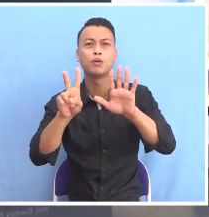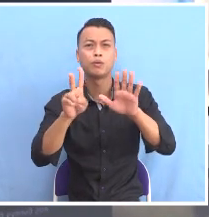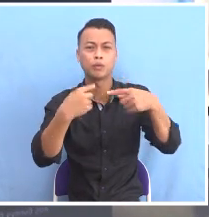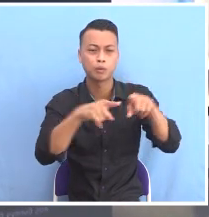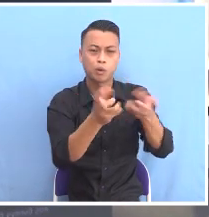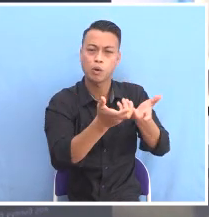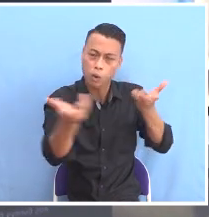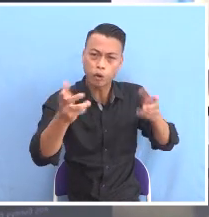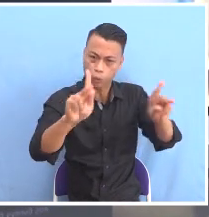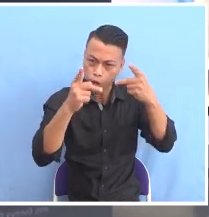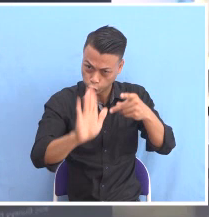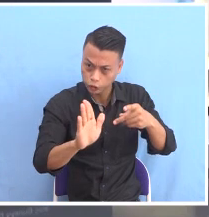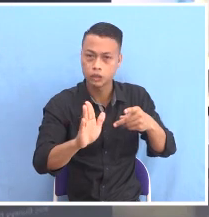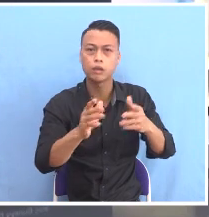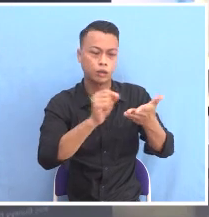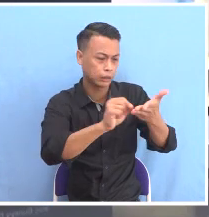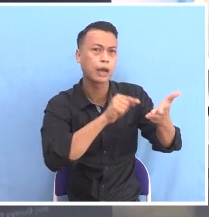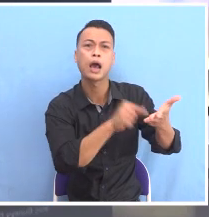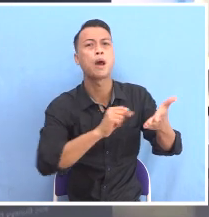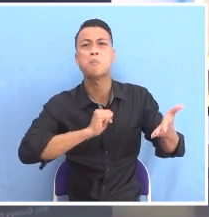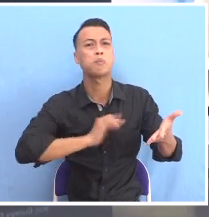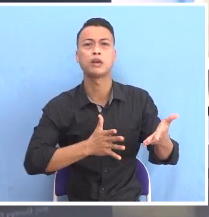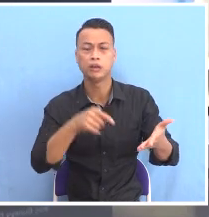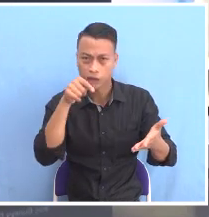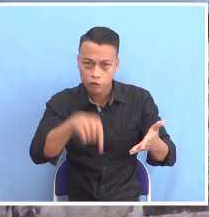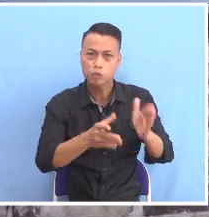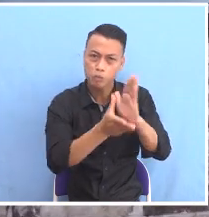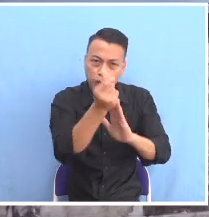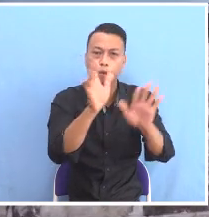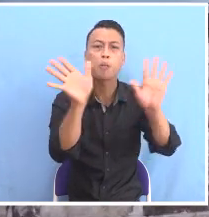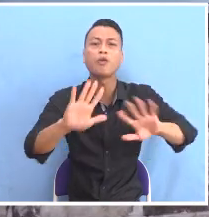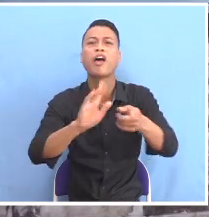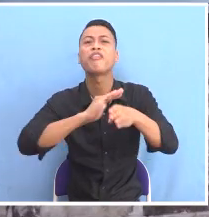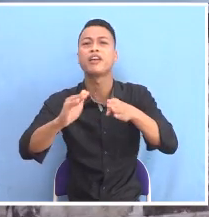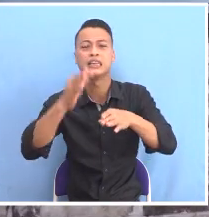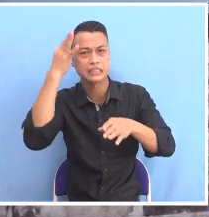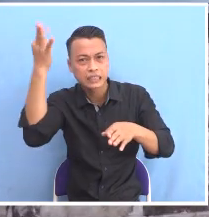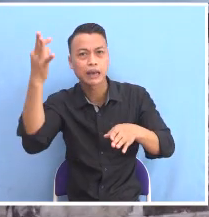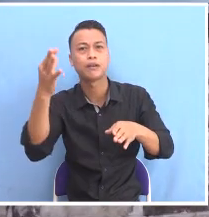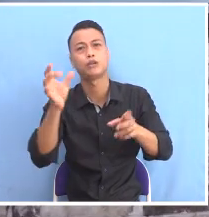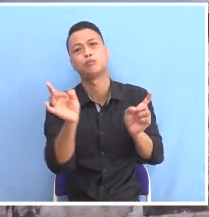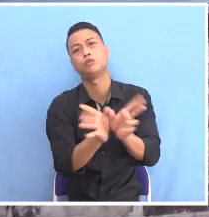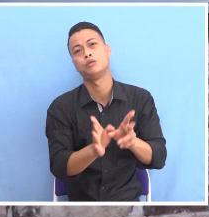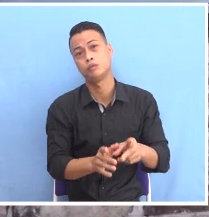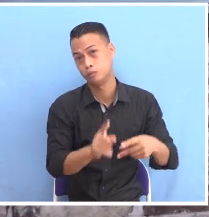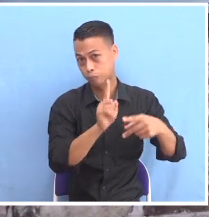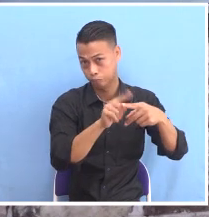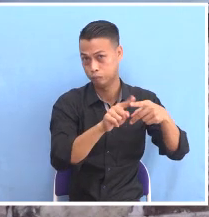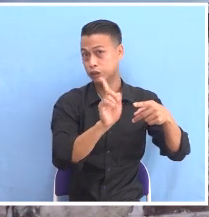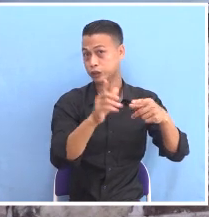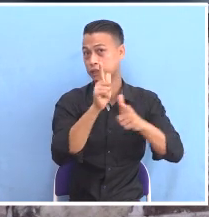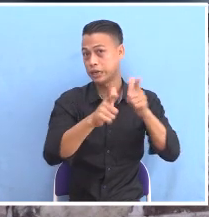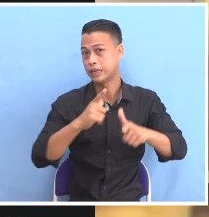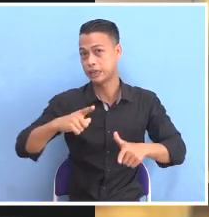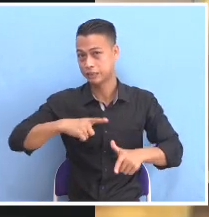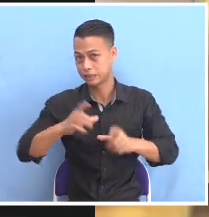ဒီအခြေခံဘောမှာဒီနေ့အခြေအနေနဲ့ကန့်ညီတဲ့ပြည်အောင်စုပုံစံဘက်ကစဉ်းစားမယ်ဆိုတဲ့နိုင်ငံရေးကစဉ်းစားတယ်ဒုတိယအချက်ကွဲလွဲတာကတိုင်းသားတွေ